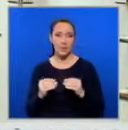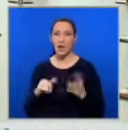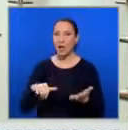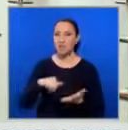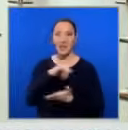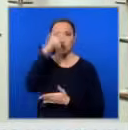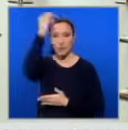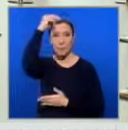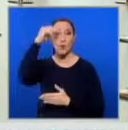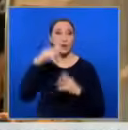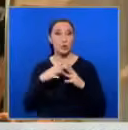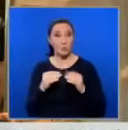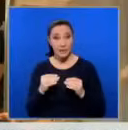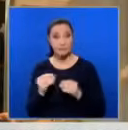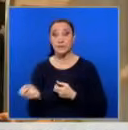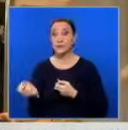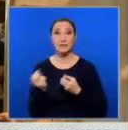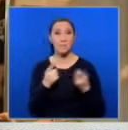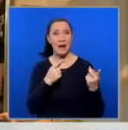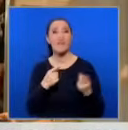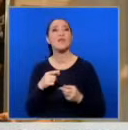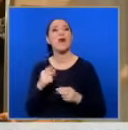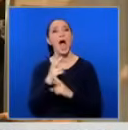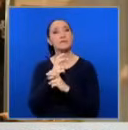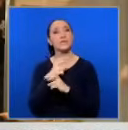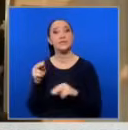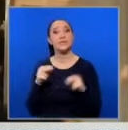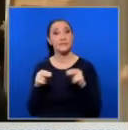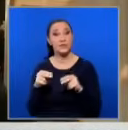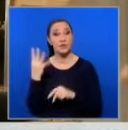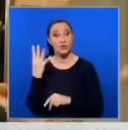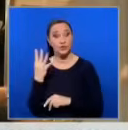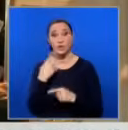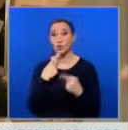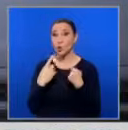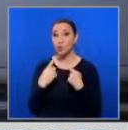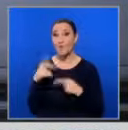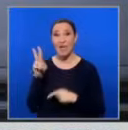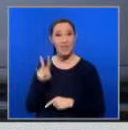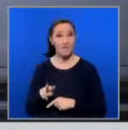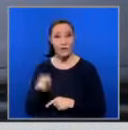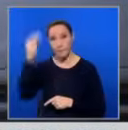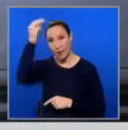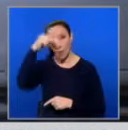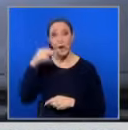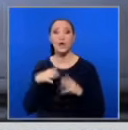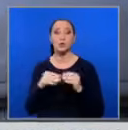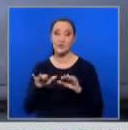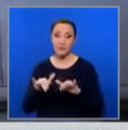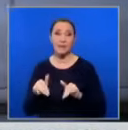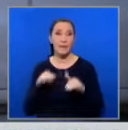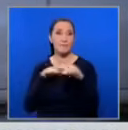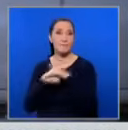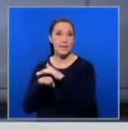летищата в България и Румъния да бъдат изпратени австрийски съветници. Четвъртото условие на Виена е България и Румъния да приемат